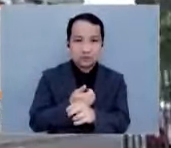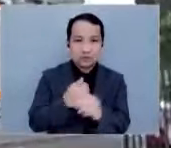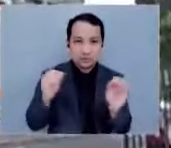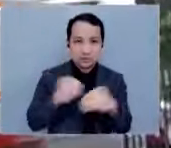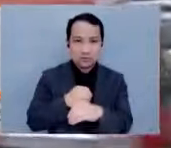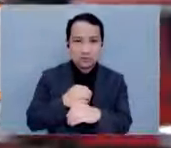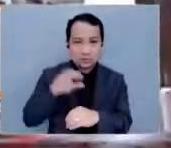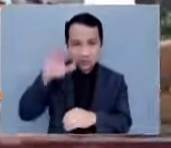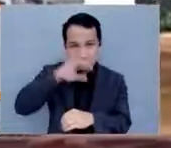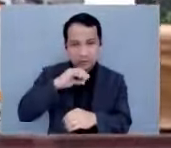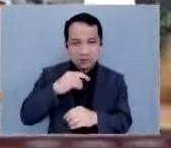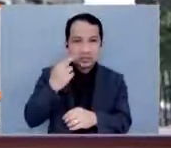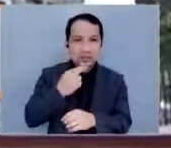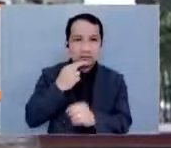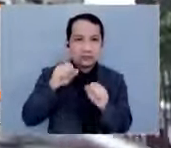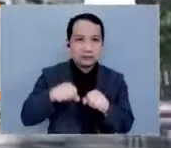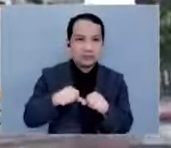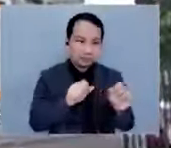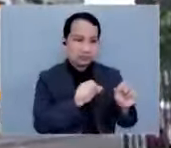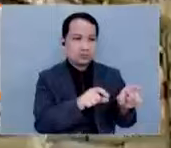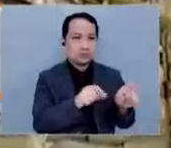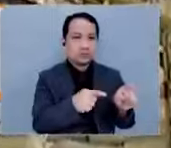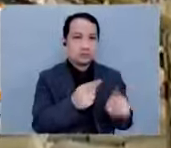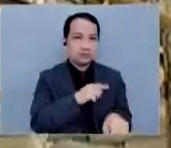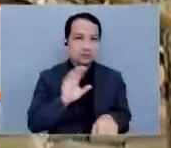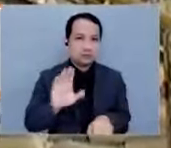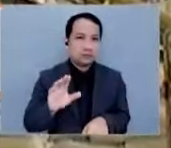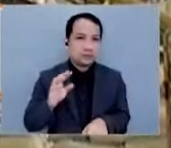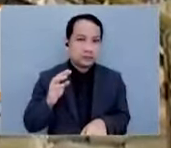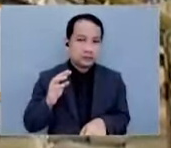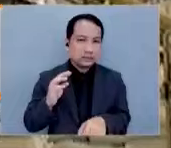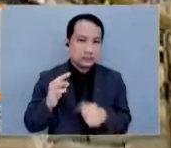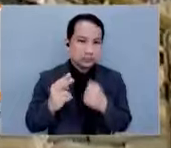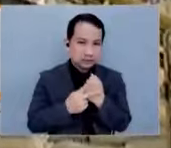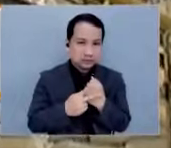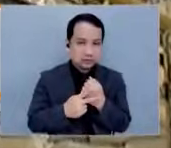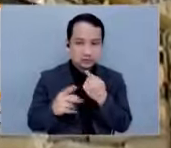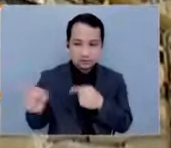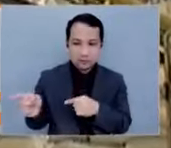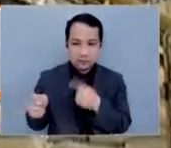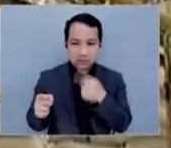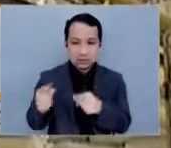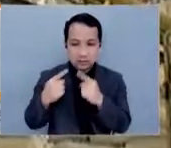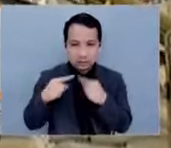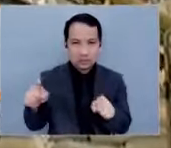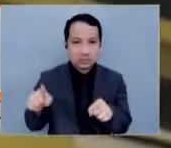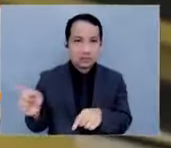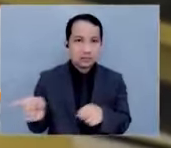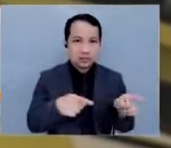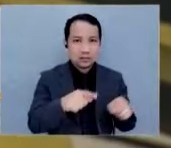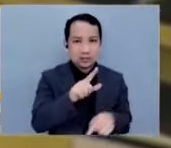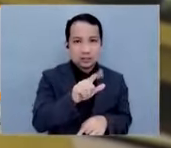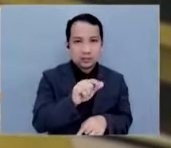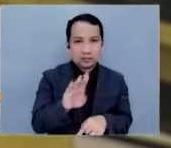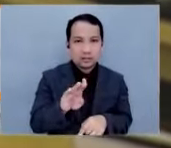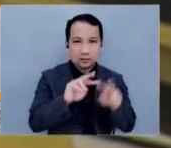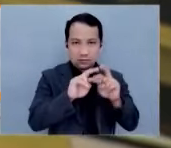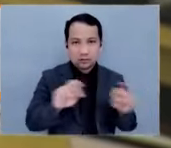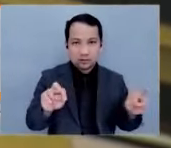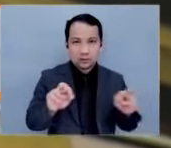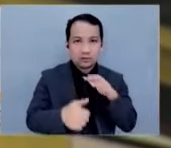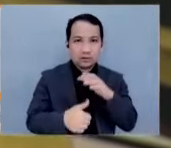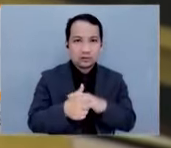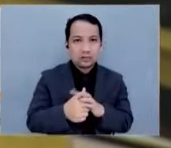bigas na pwedeng ibenta mula sa kanilang stock. Uutusan nilang ideklara sa laboratory analysis report na palabasing pangit